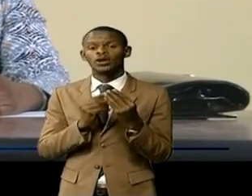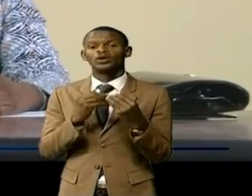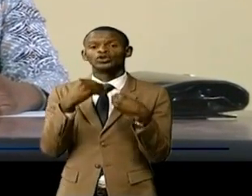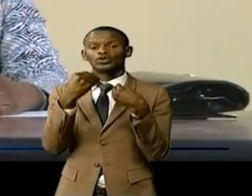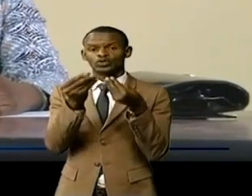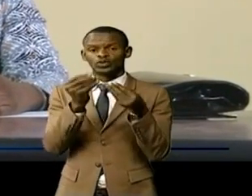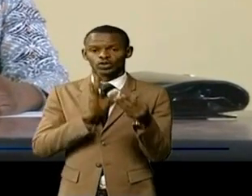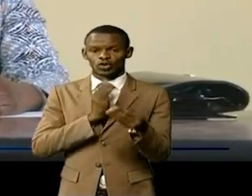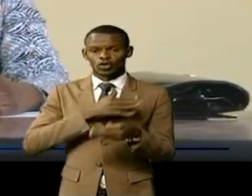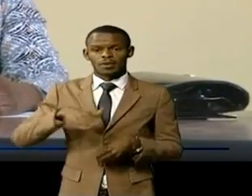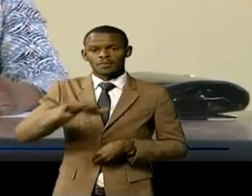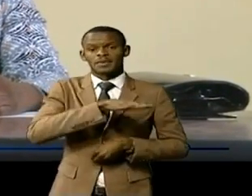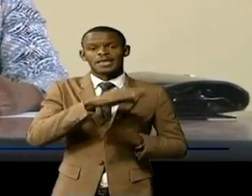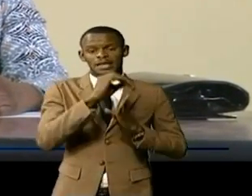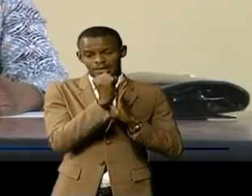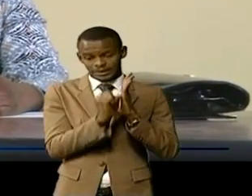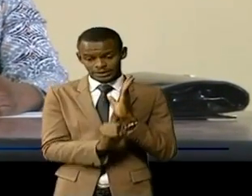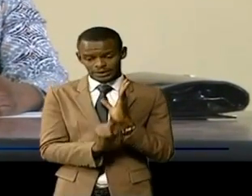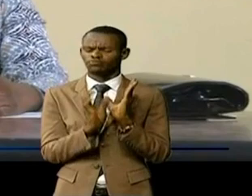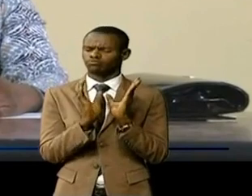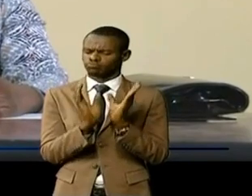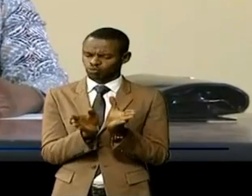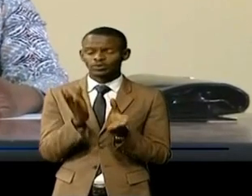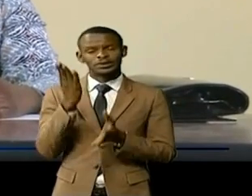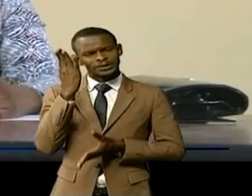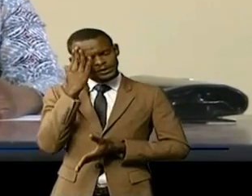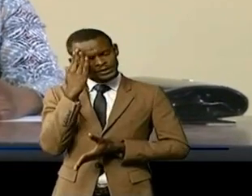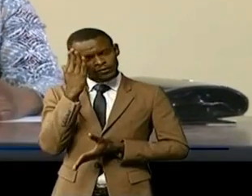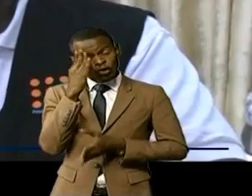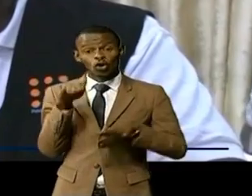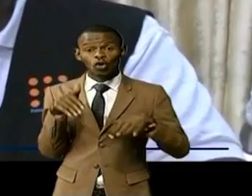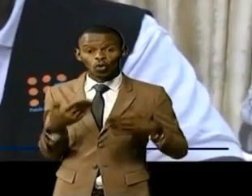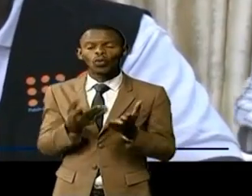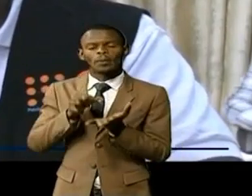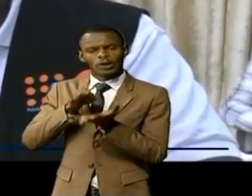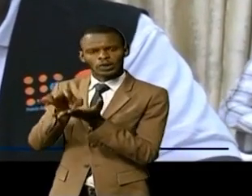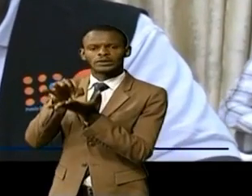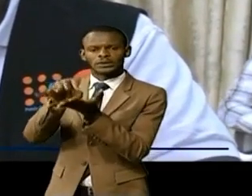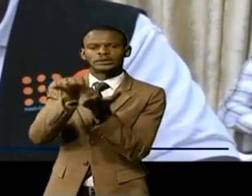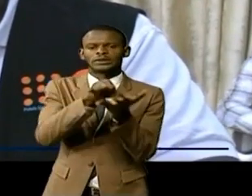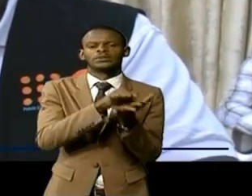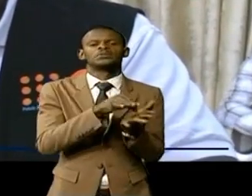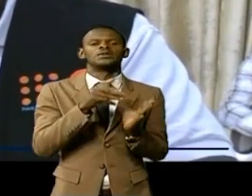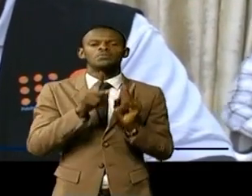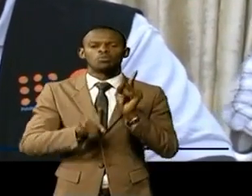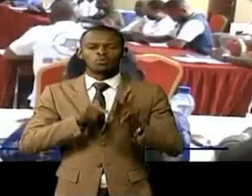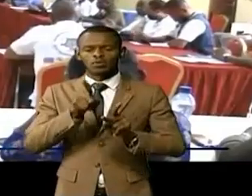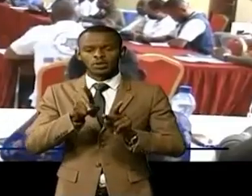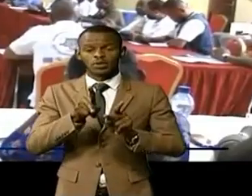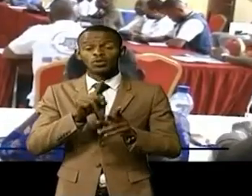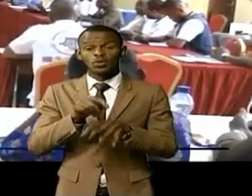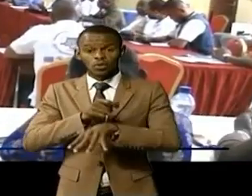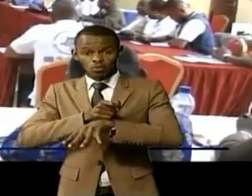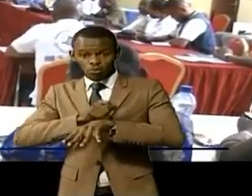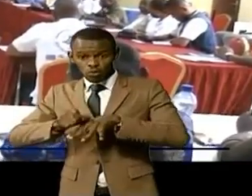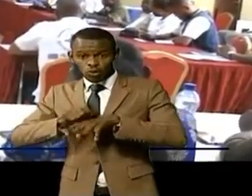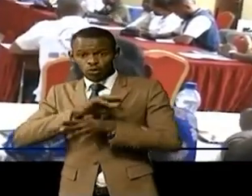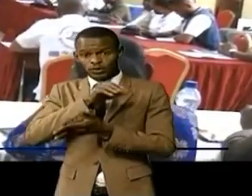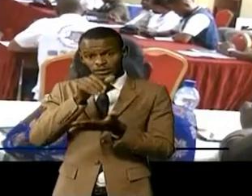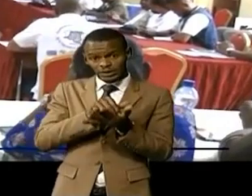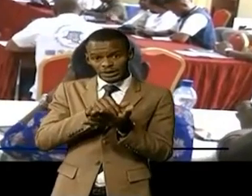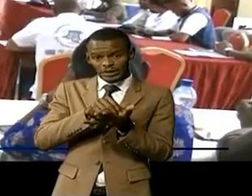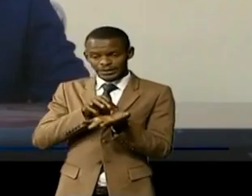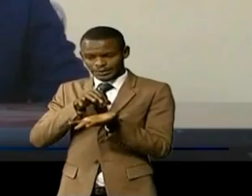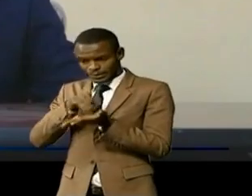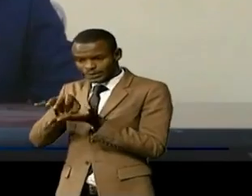actuelles en vue de la planification de son développement. Le bureau central du recensement BCR, un organe